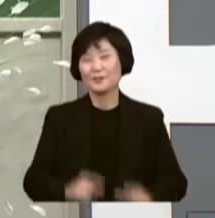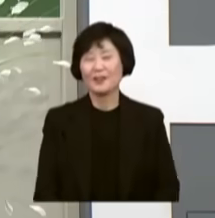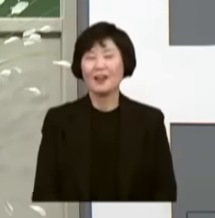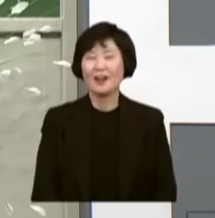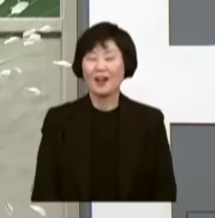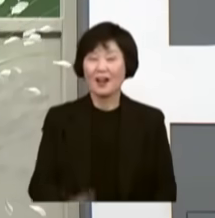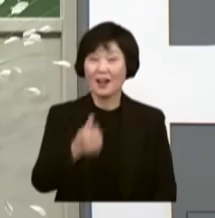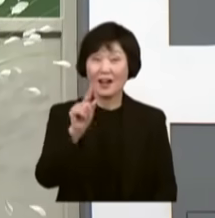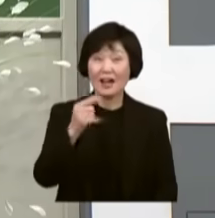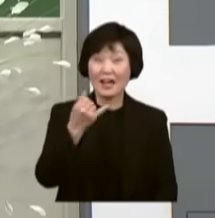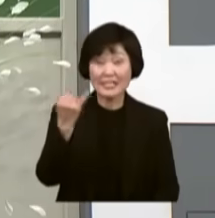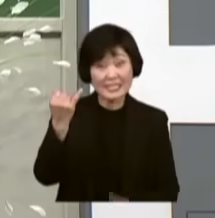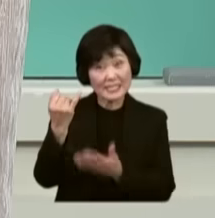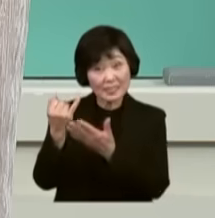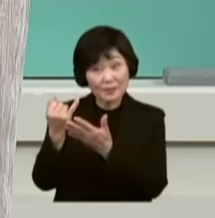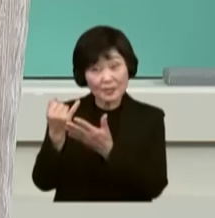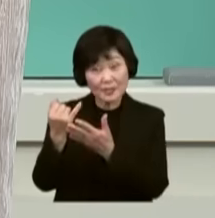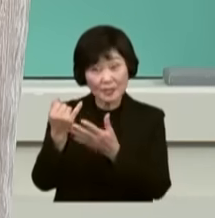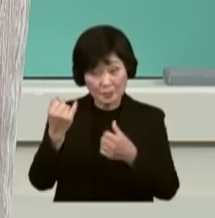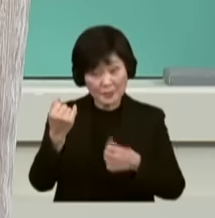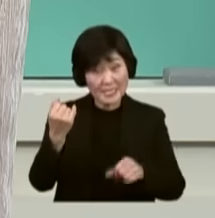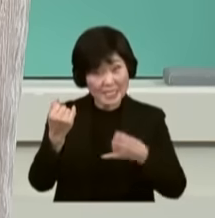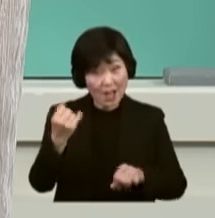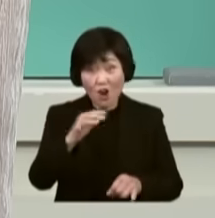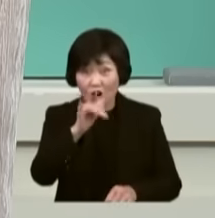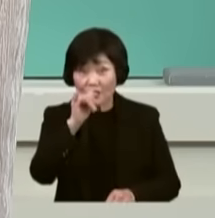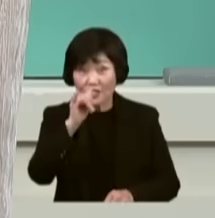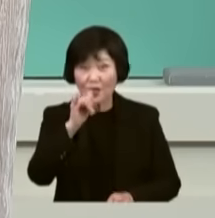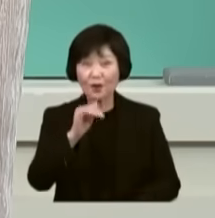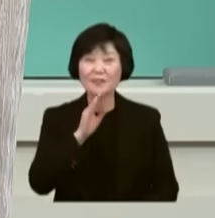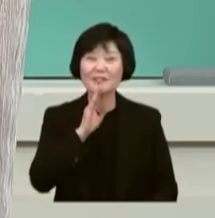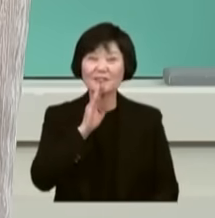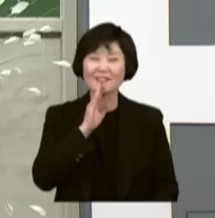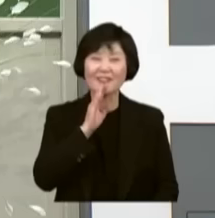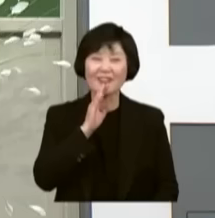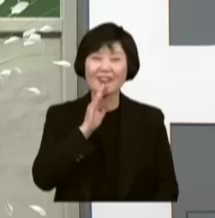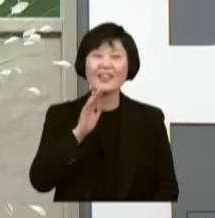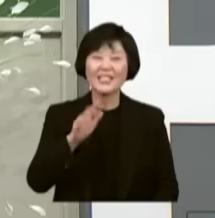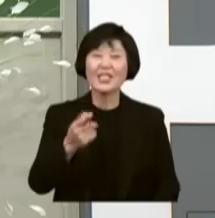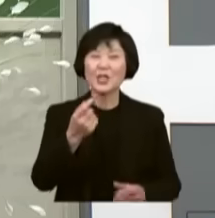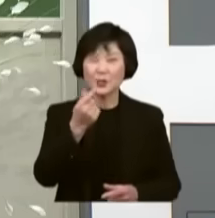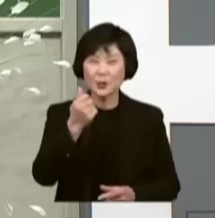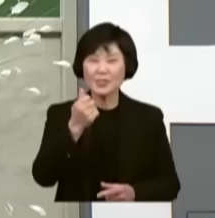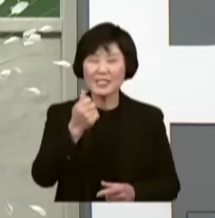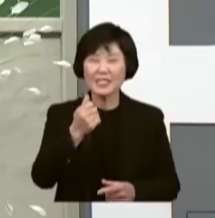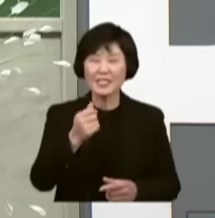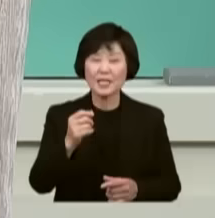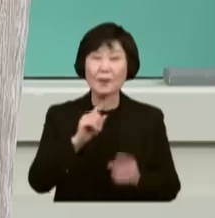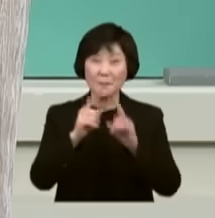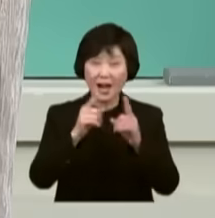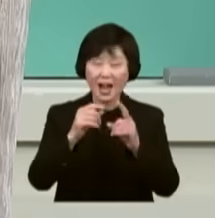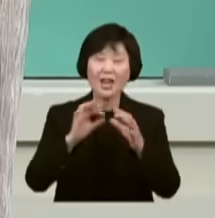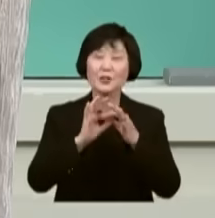계시잖아요. 네, 네, 맞습니다. 이제 6세라서 이제 말을 6세. 조금씩 이제 통해요. 더 통하고 하는데 아직 PC는 안 통했다. PC는 아직 안